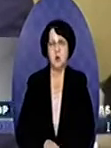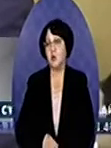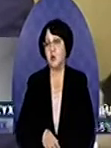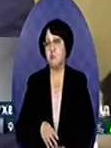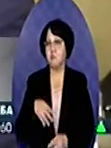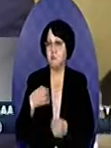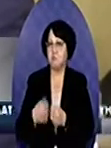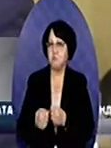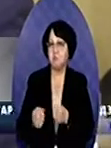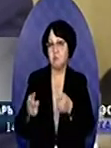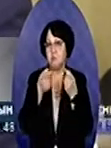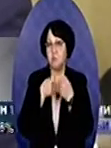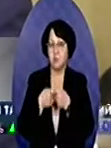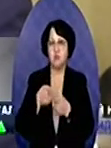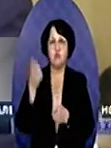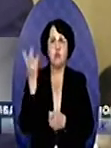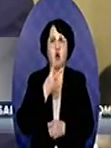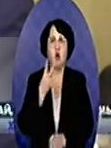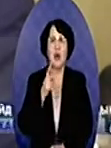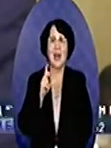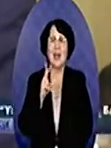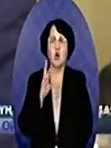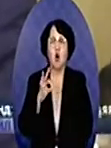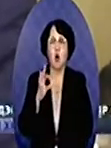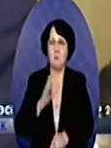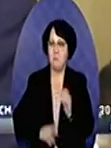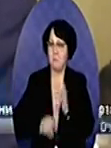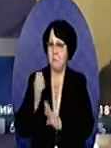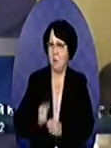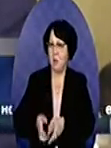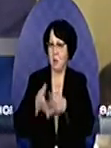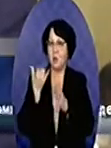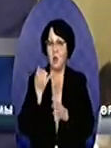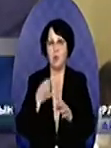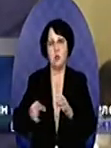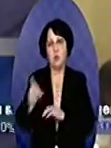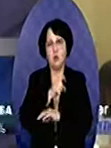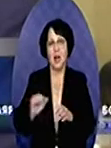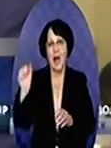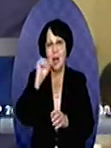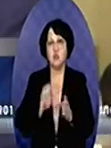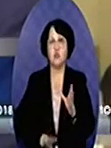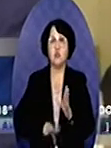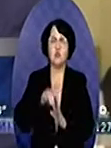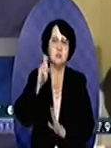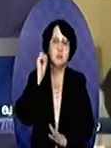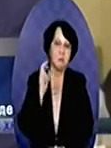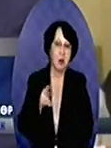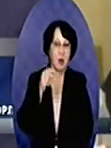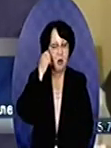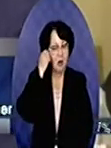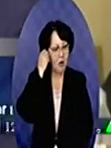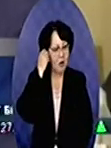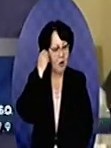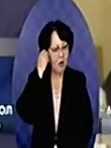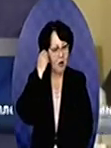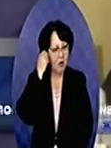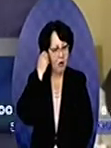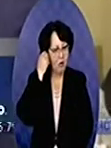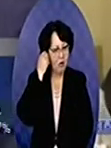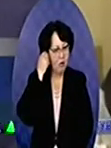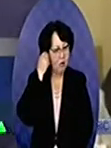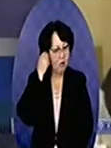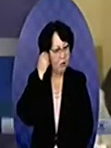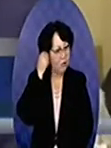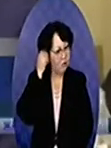сууцны барилгын төсөл манай нийслэл хот Азийн хөгжлийн банк, тэгээд Европын сэргэн босголт хөгжлийн